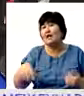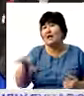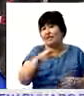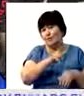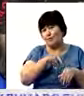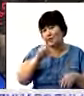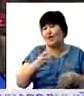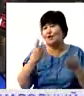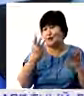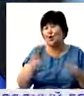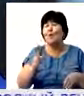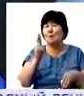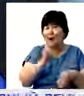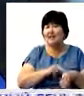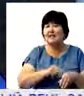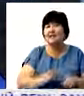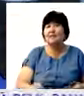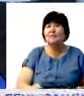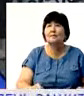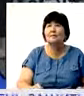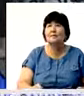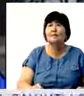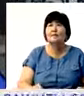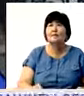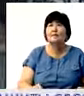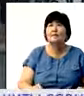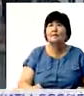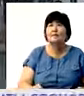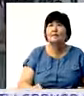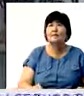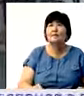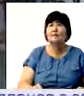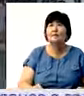полицейских с Днем полиции. Айгерим Туриман, Нуржан Музарапшин, Досхан Сатпай, телеканал Кызылорда.